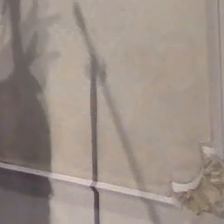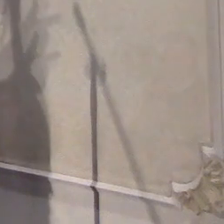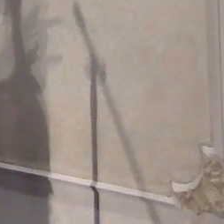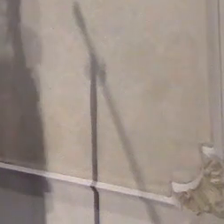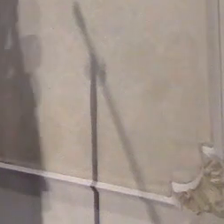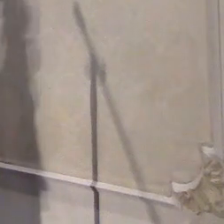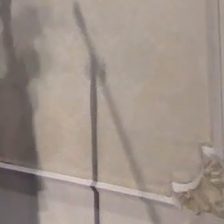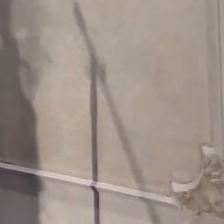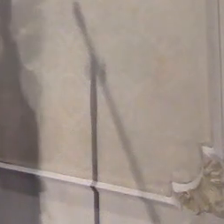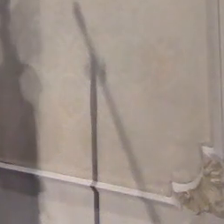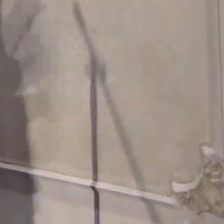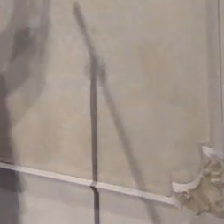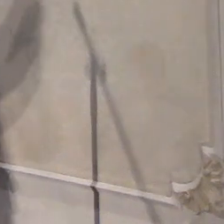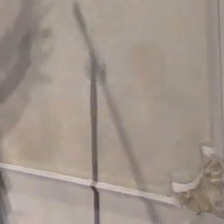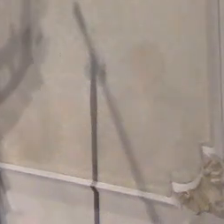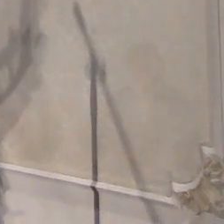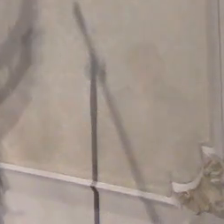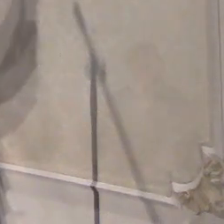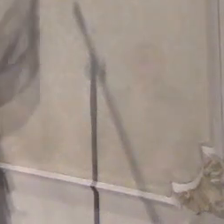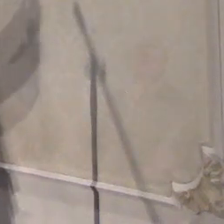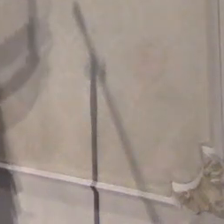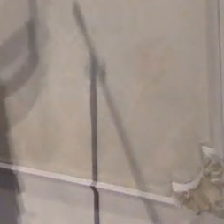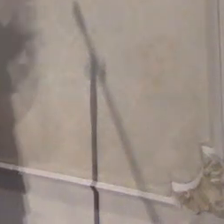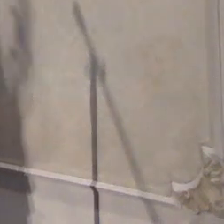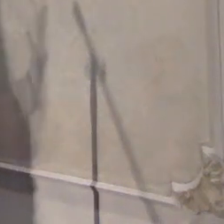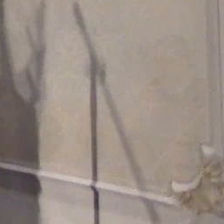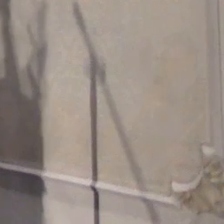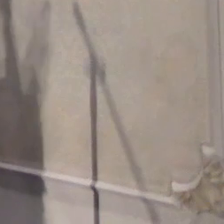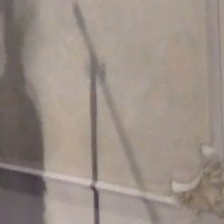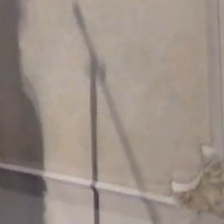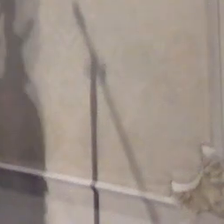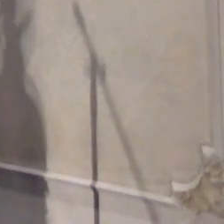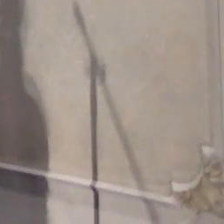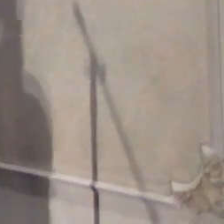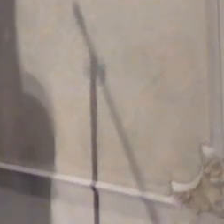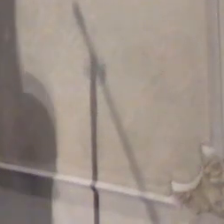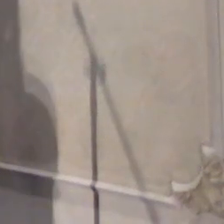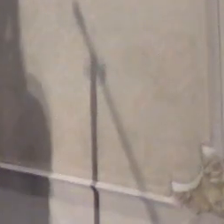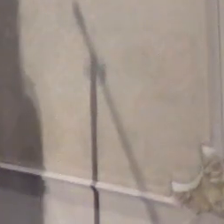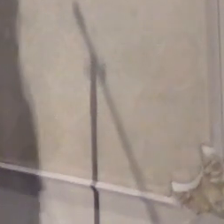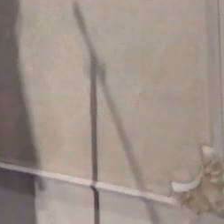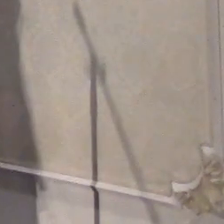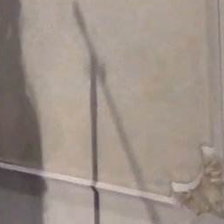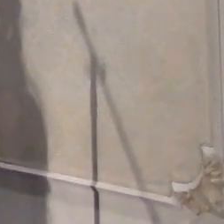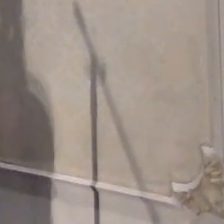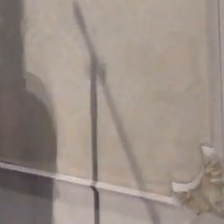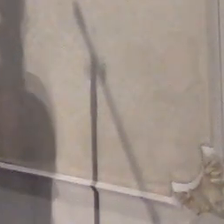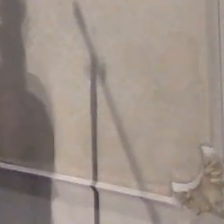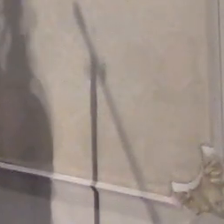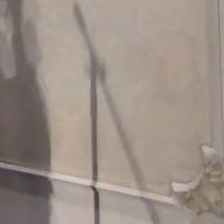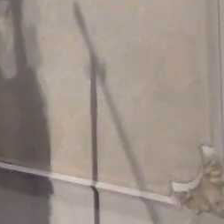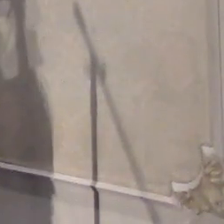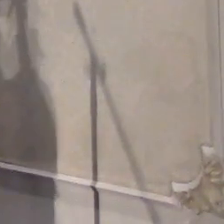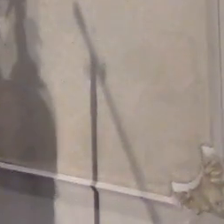anno dopo nel 74 75 cominciano ad arrivare boris porena invece degli strumenti sul palco cominciamo a mettere